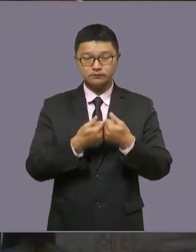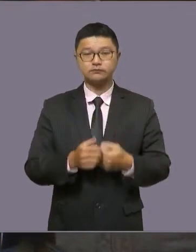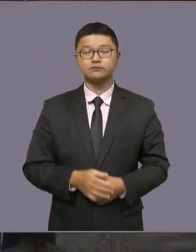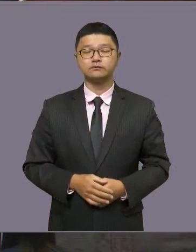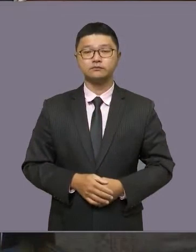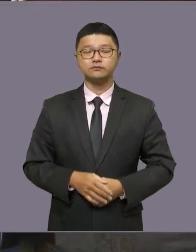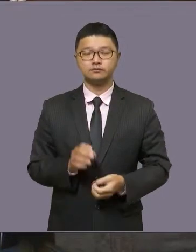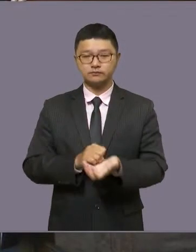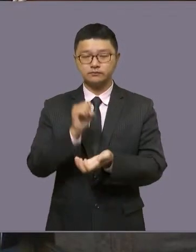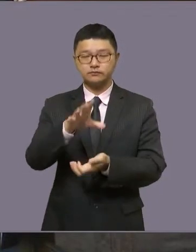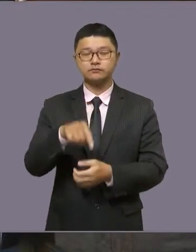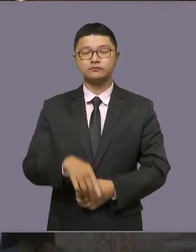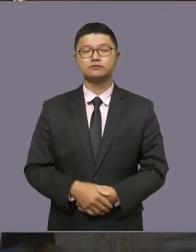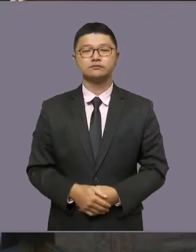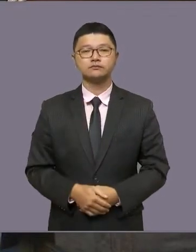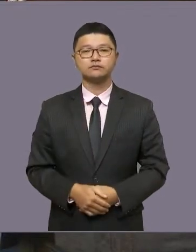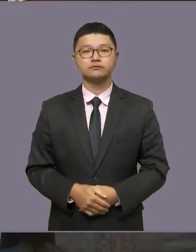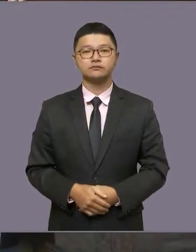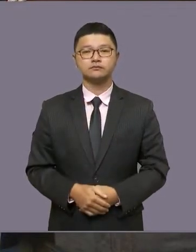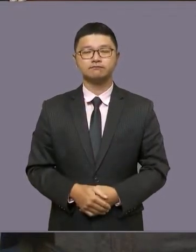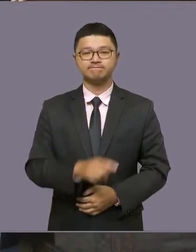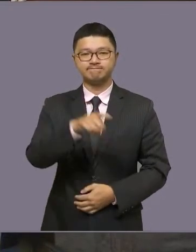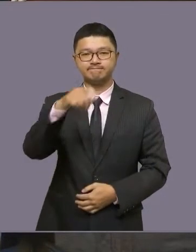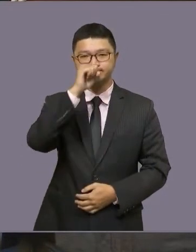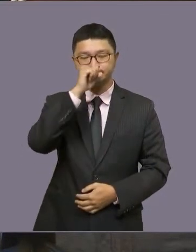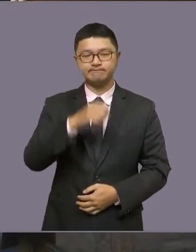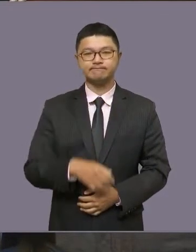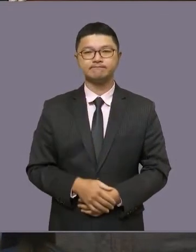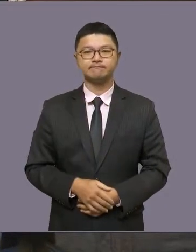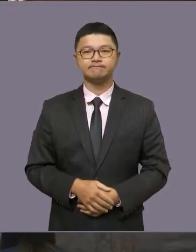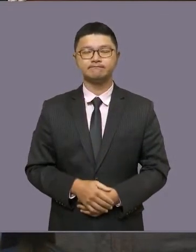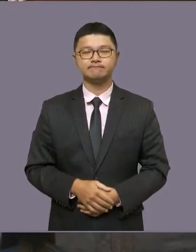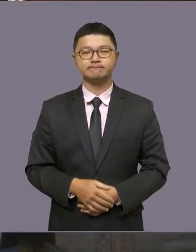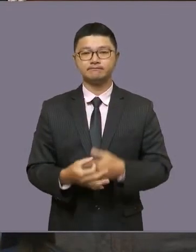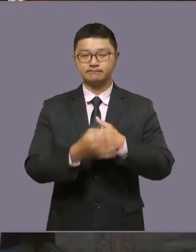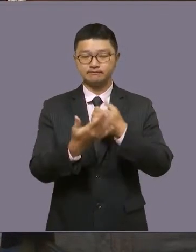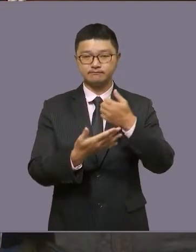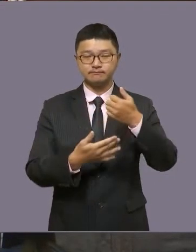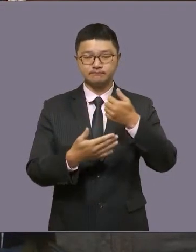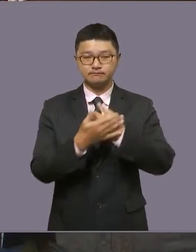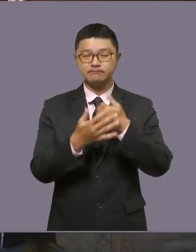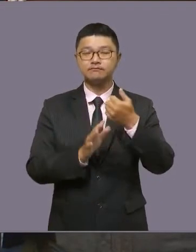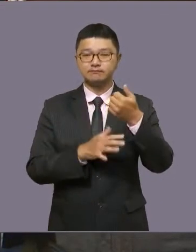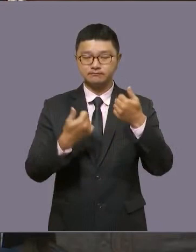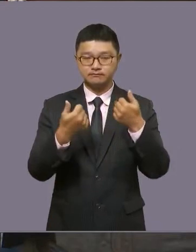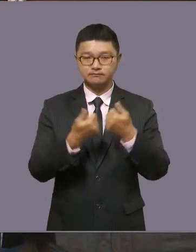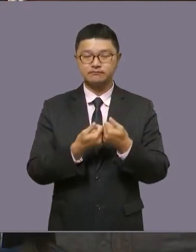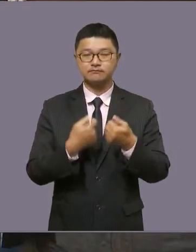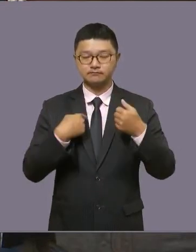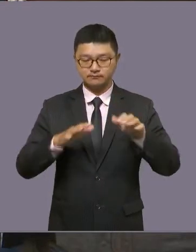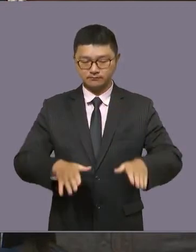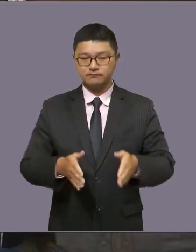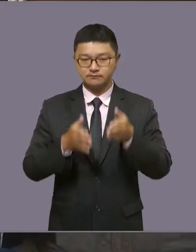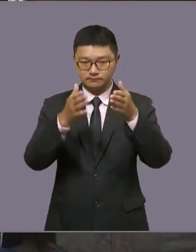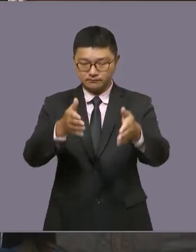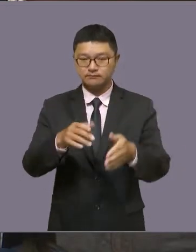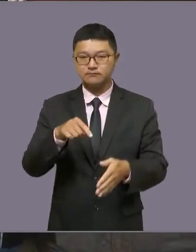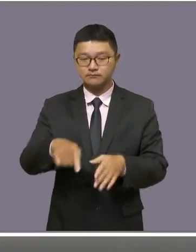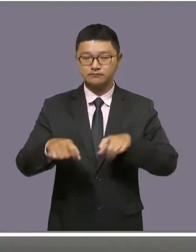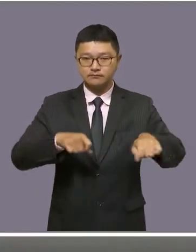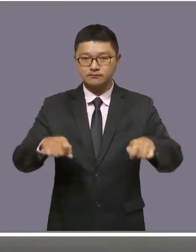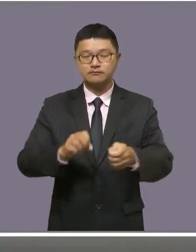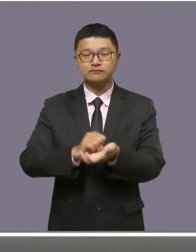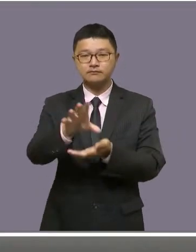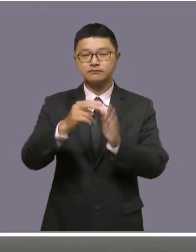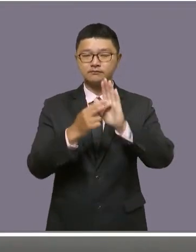用侨生报告。 大家好，那以下由侨务委员会来向各位进行扩大培育及留用侨